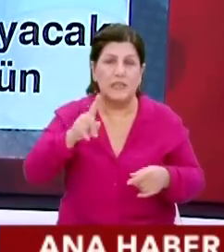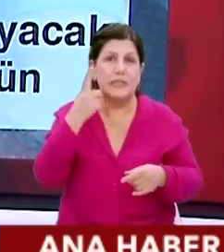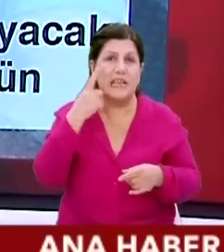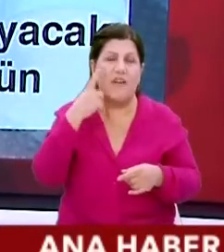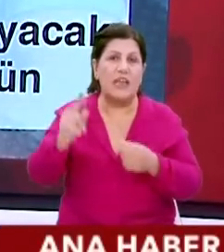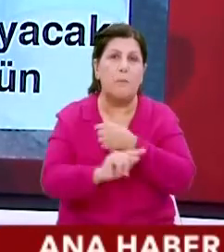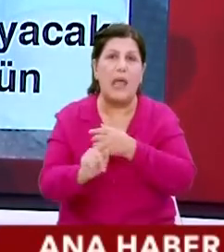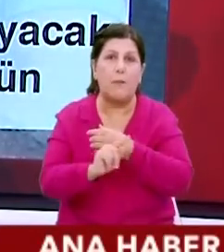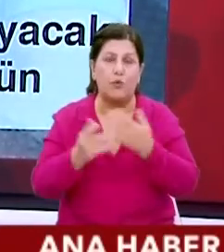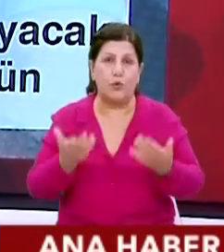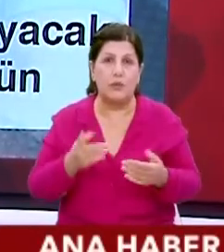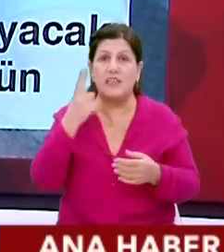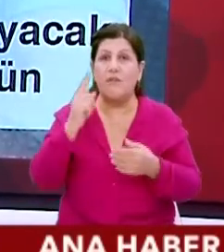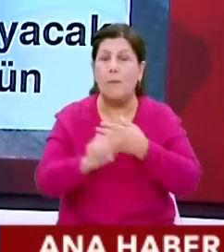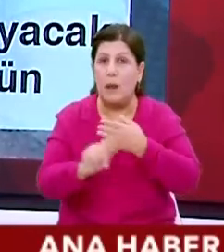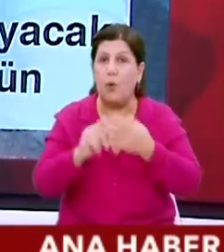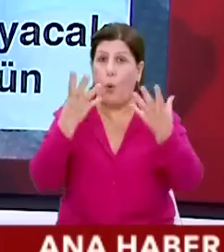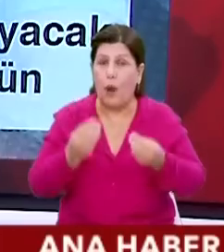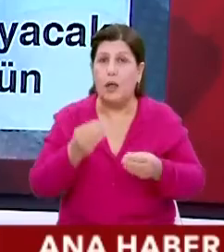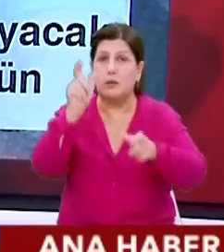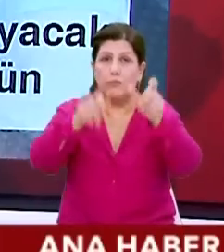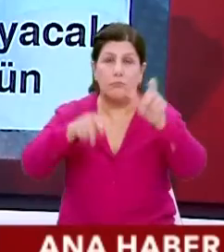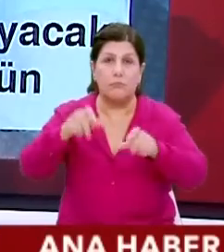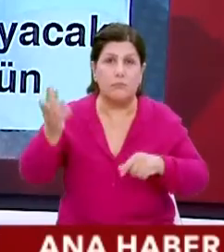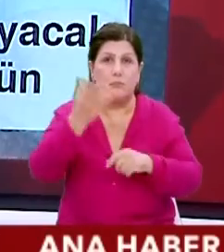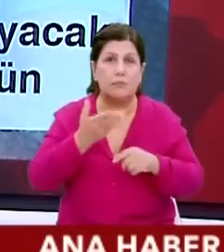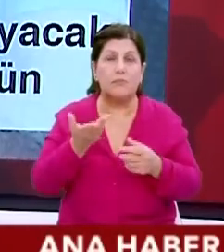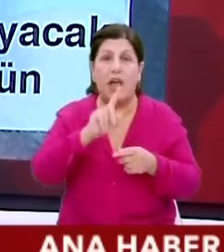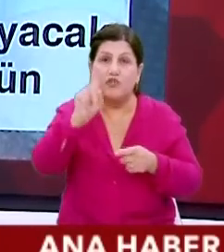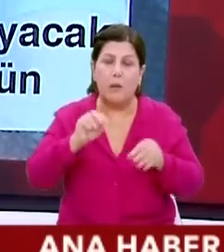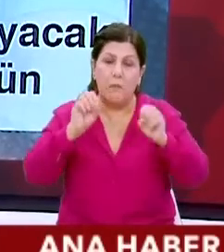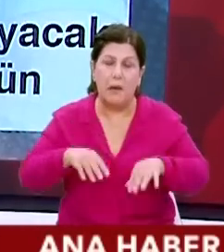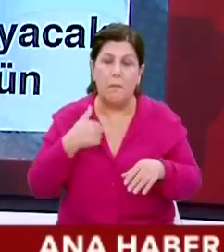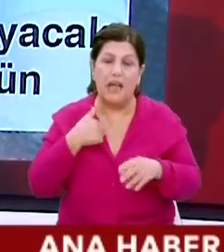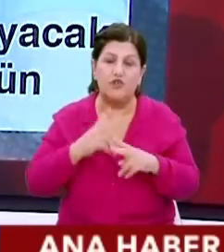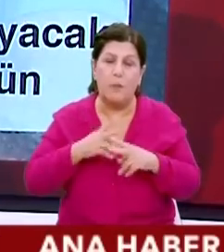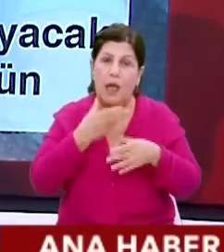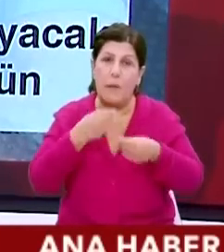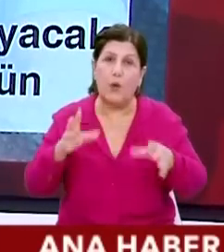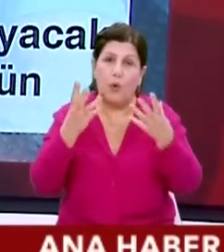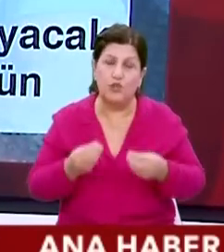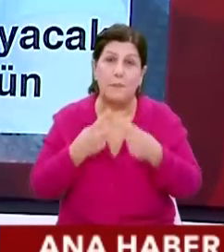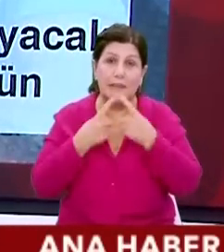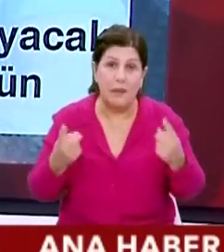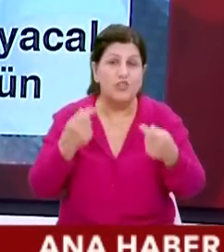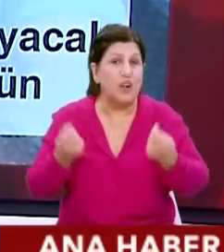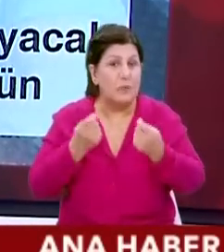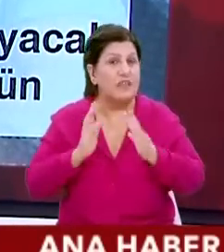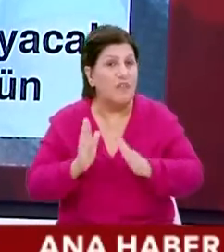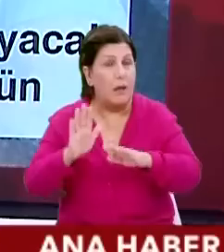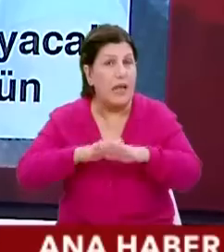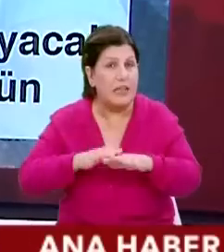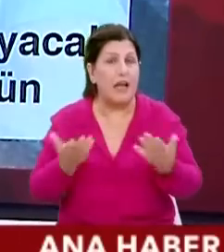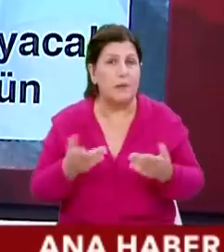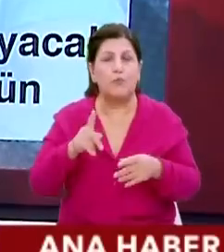devlet memuru devlet memuru olanların acaba bırakıp ben hemen emekli olacağım der mi çalışmaya devam eder mi